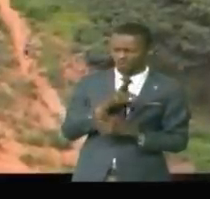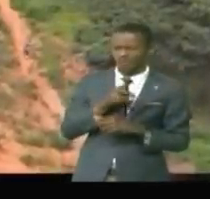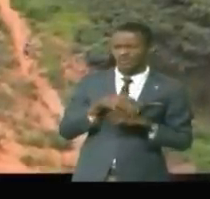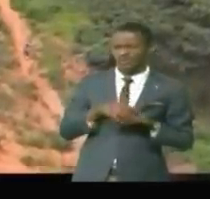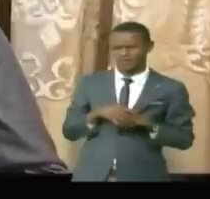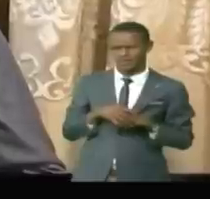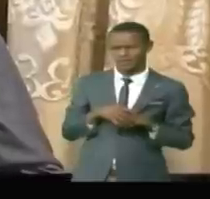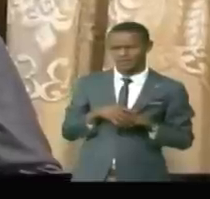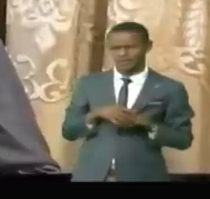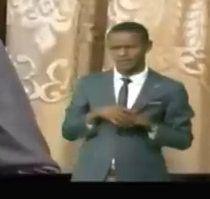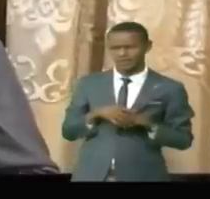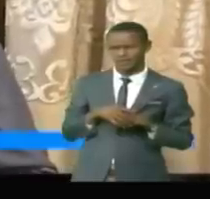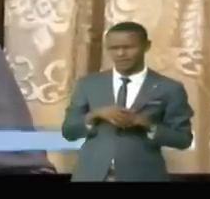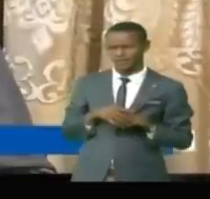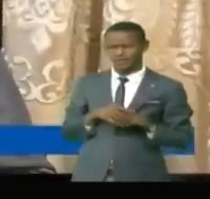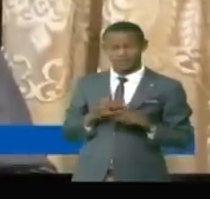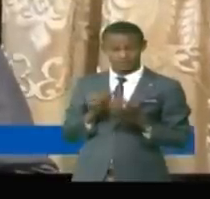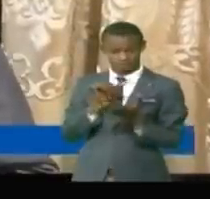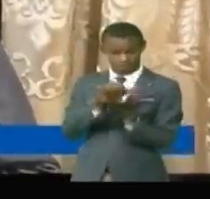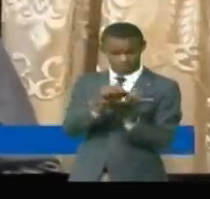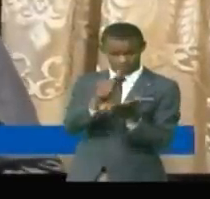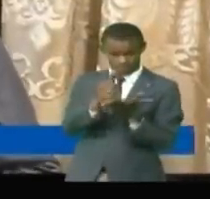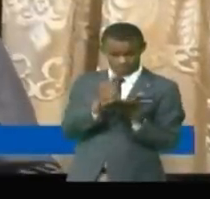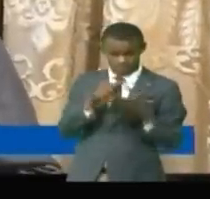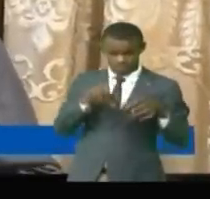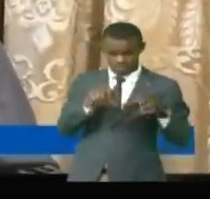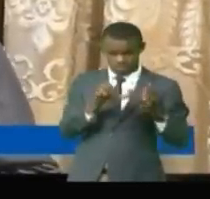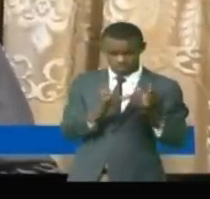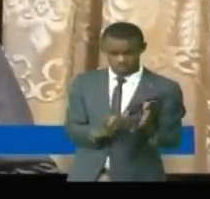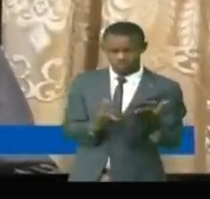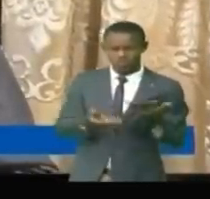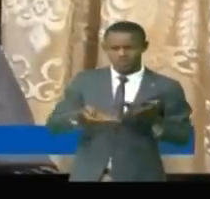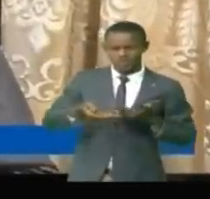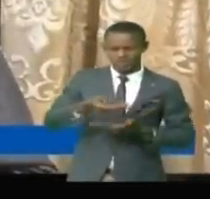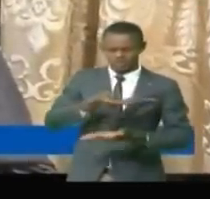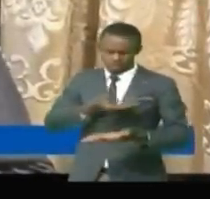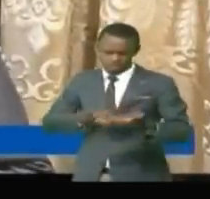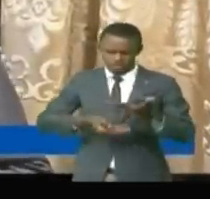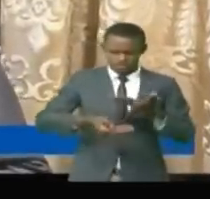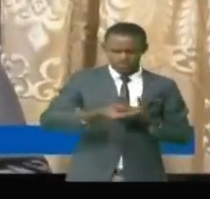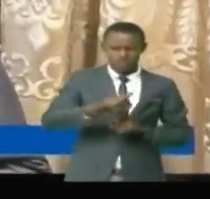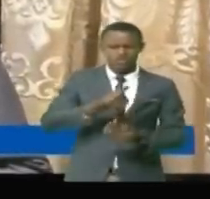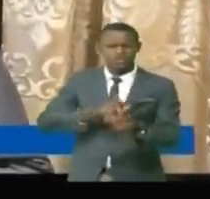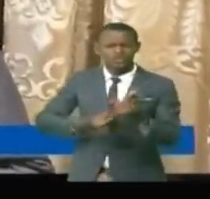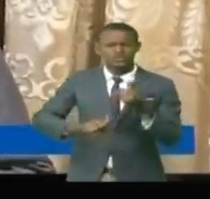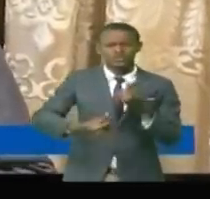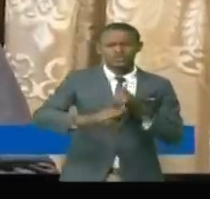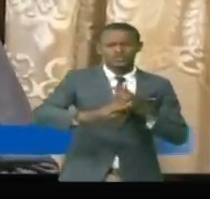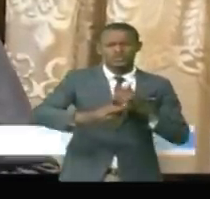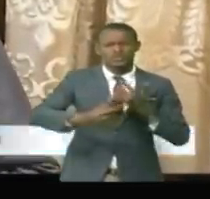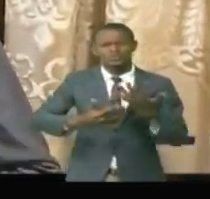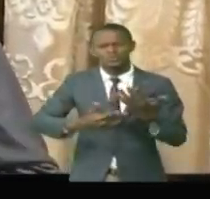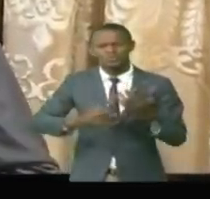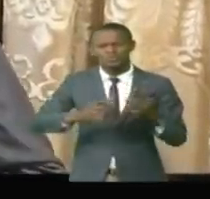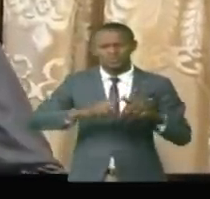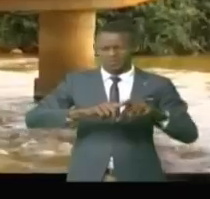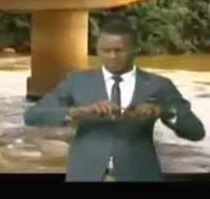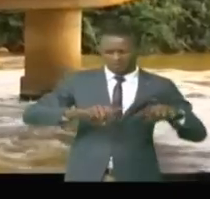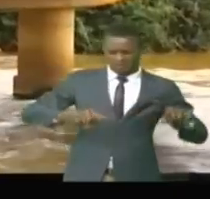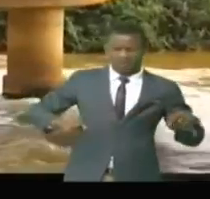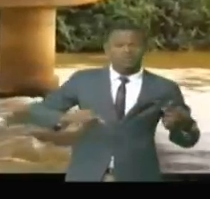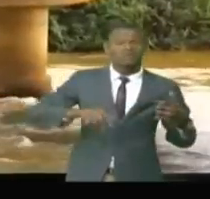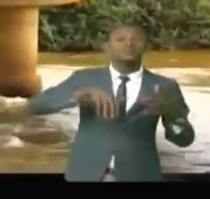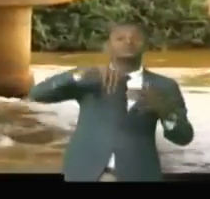qui va faciliter le commerce des deux côtés et je suis fier parce que au plan ministère du plan, nous